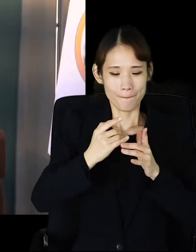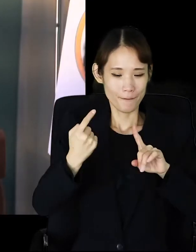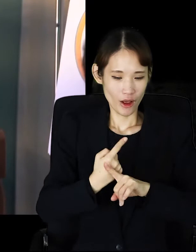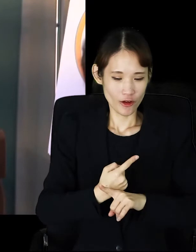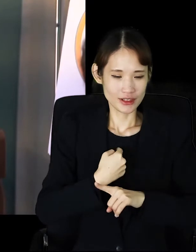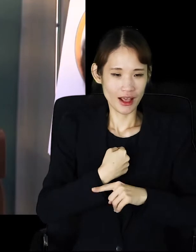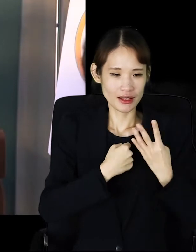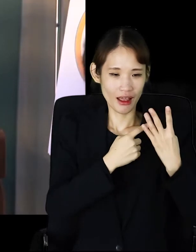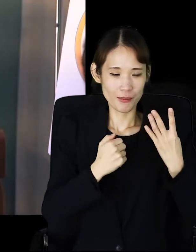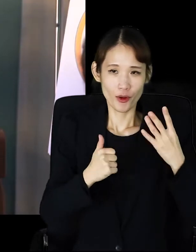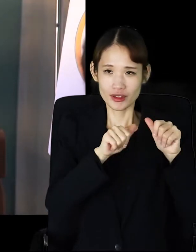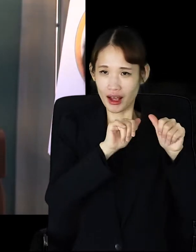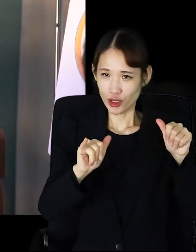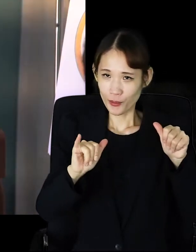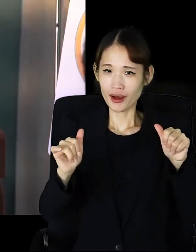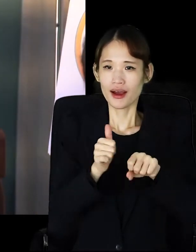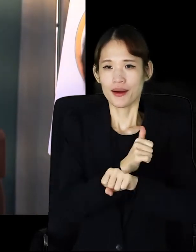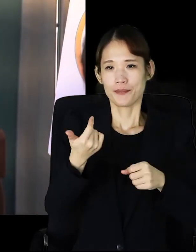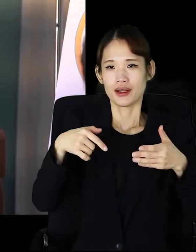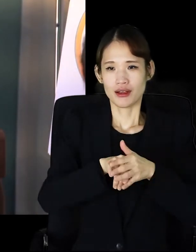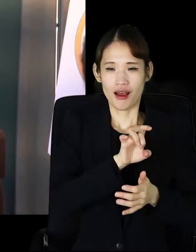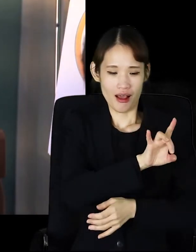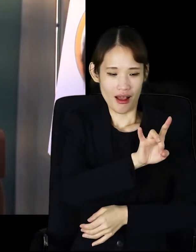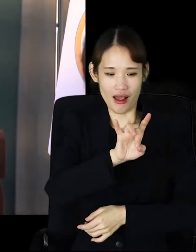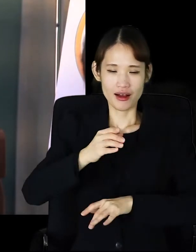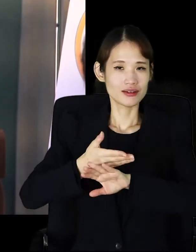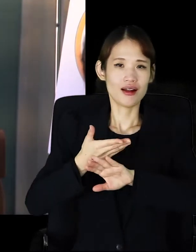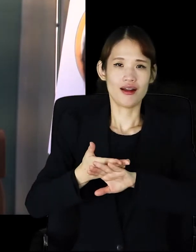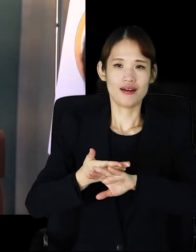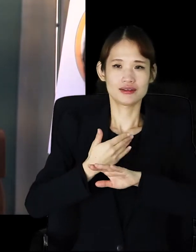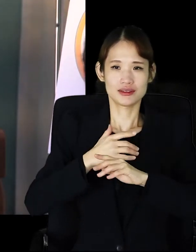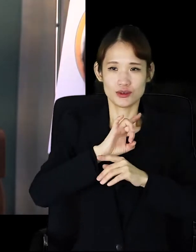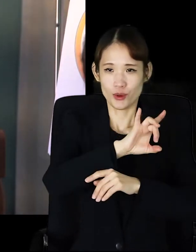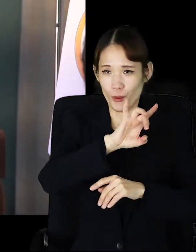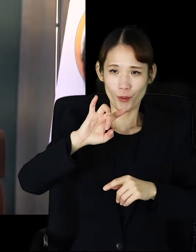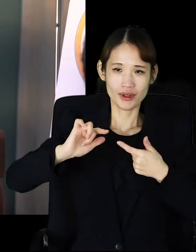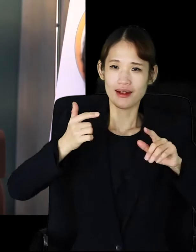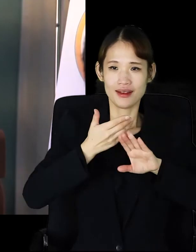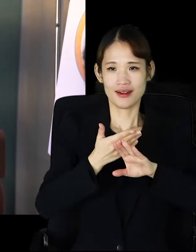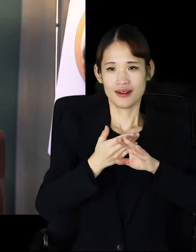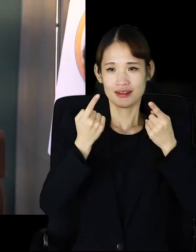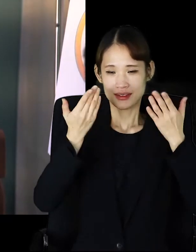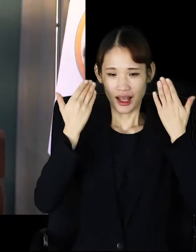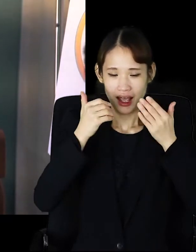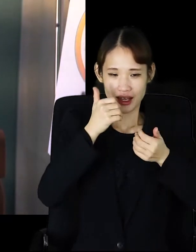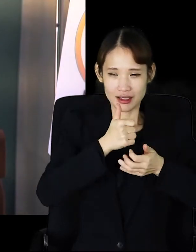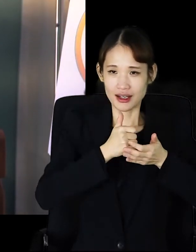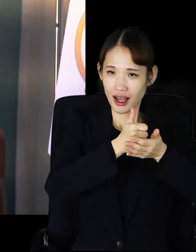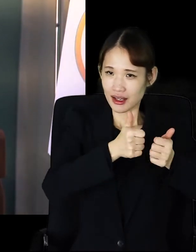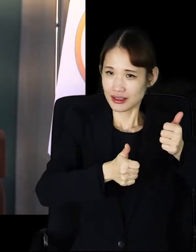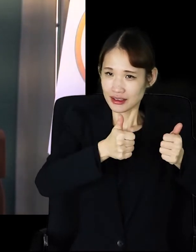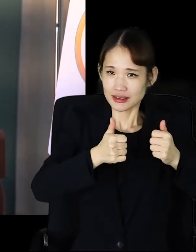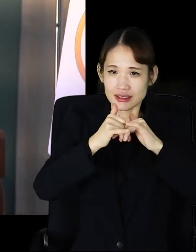저희가 4명 정도, 5명 정도 다녔는데요. 되게 각자 달랐어요. 지금도 보면은 서로 각자 하는 일 다 다르거든요. 지금 이제 대학 입시 이제